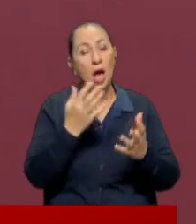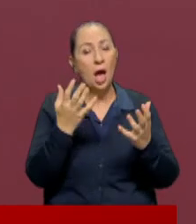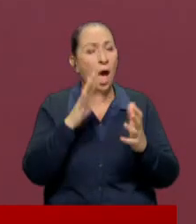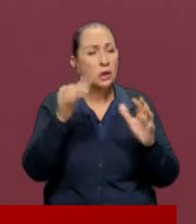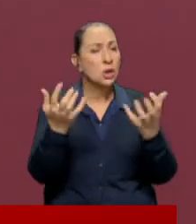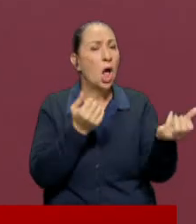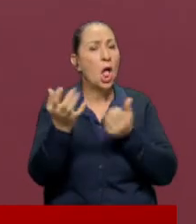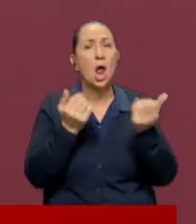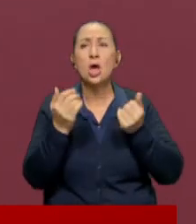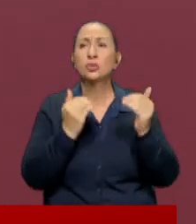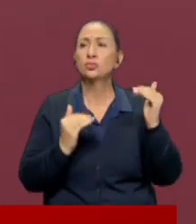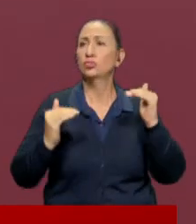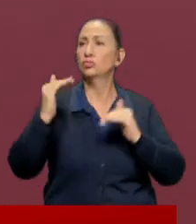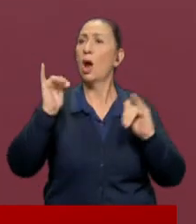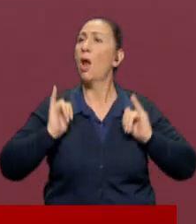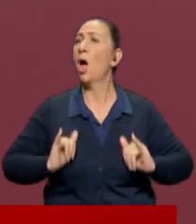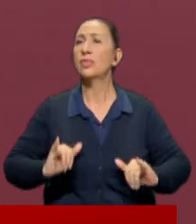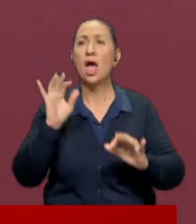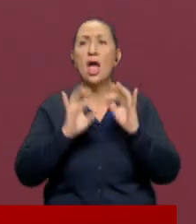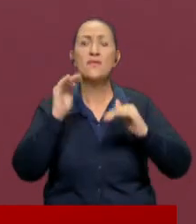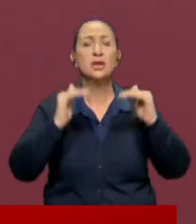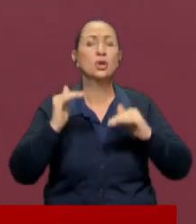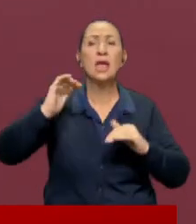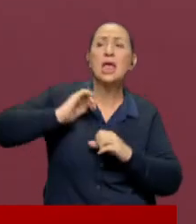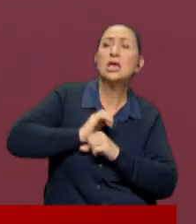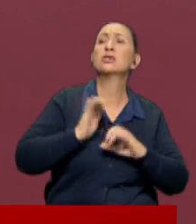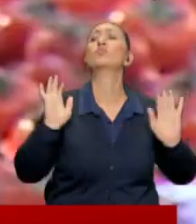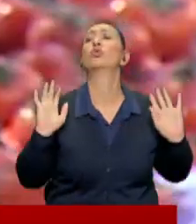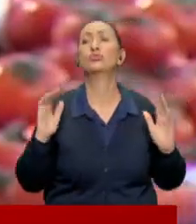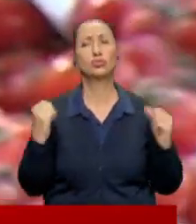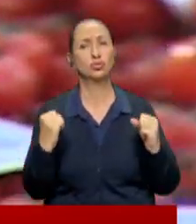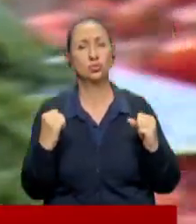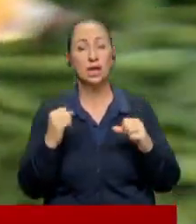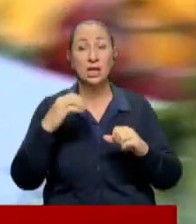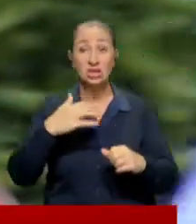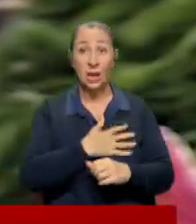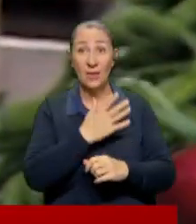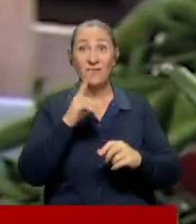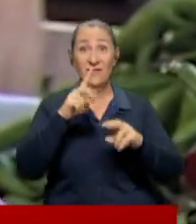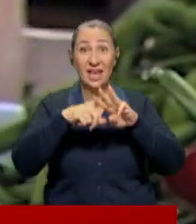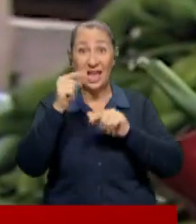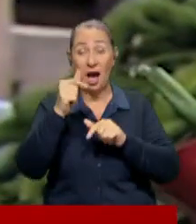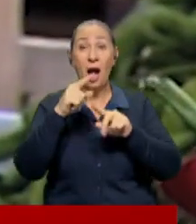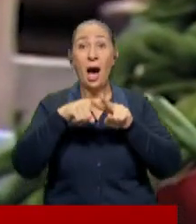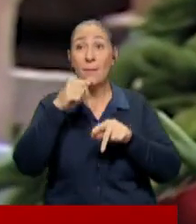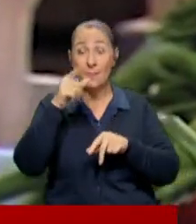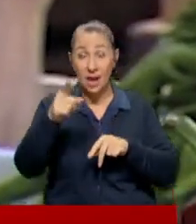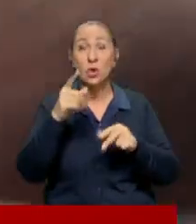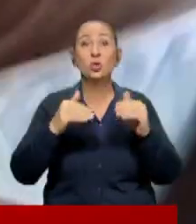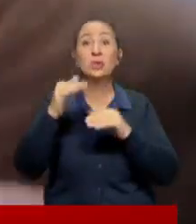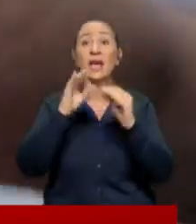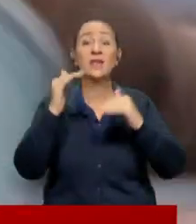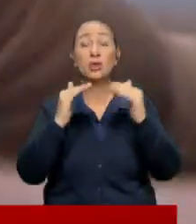gücü ciddi oranda arttı ve enflasyona ezdirilmez hale geliyoruz. CHP'li Veli Ağbaba, yüksek enflasyon